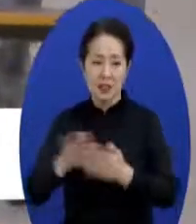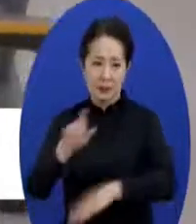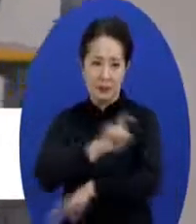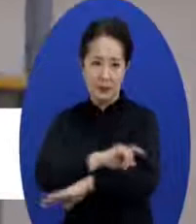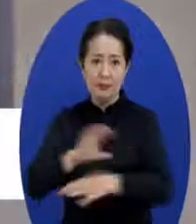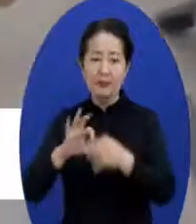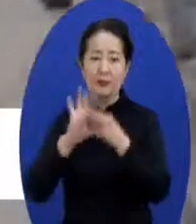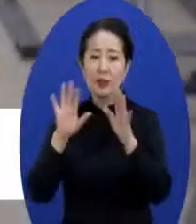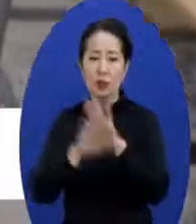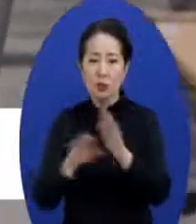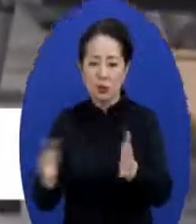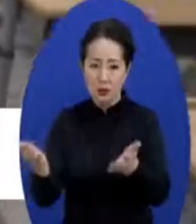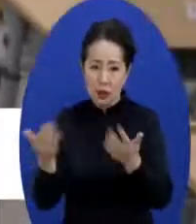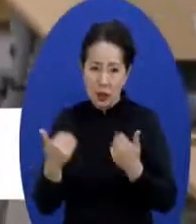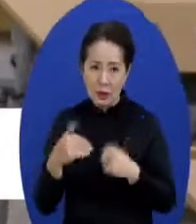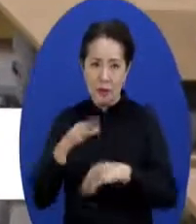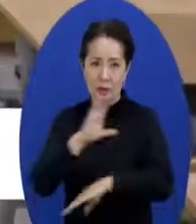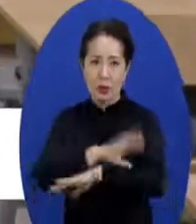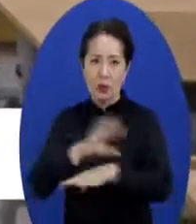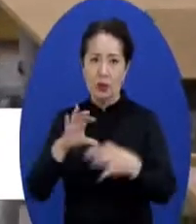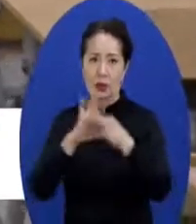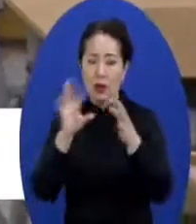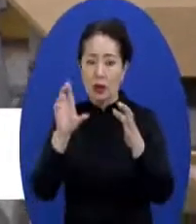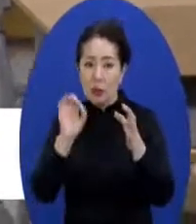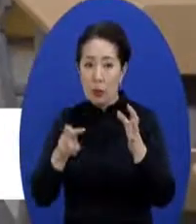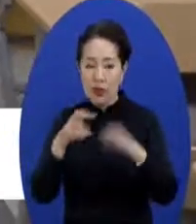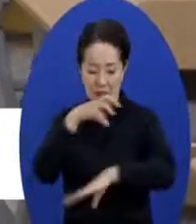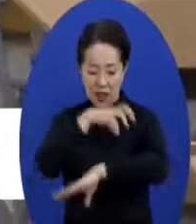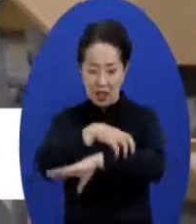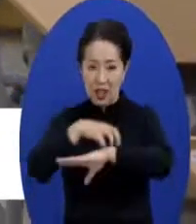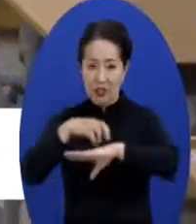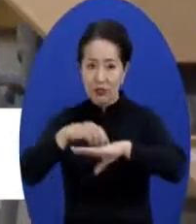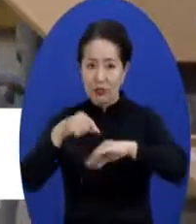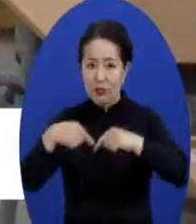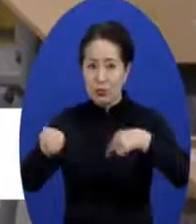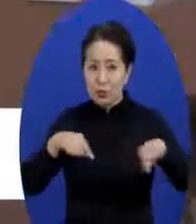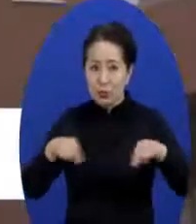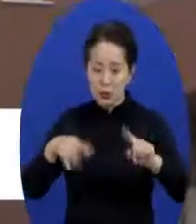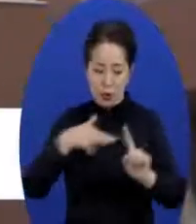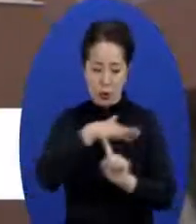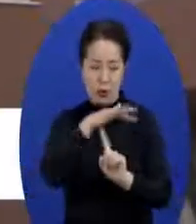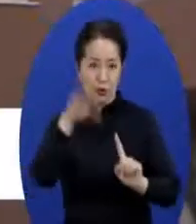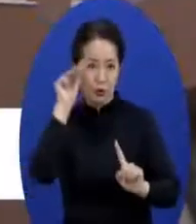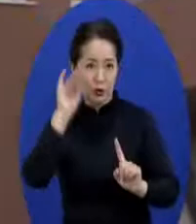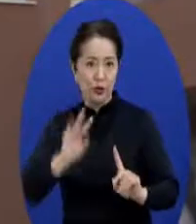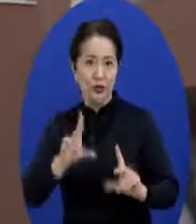жилээр хүүхдүүдэд авч эхлэх шинэ сургуулийн байр ашиглалтанд орсноор гэр оролын хүүхдүүдийн сурах орчин сайжрах юм.